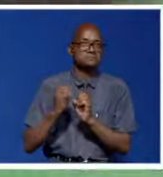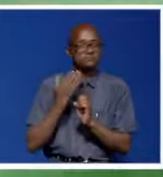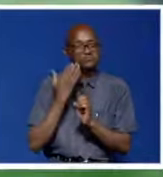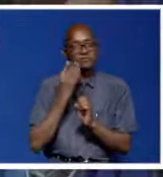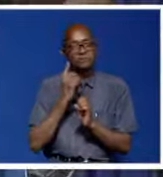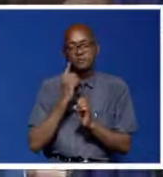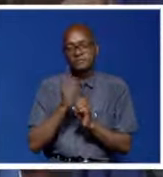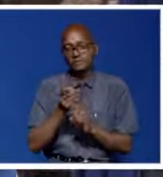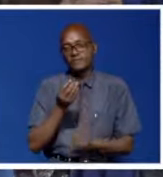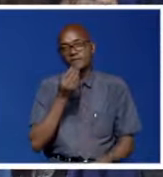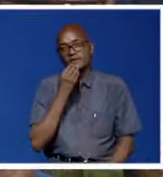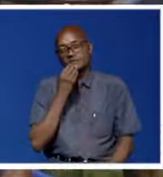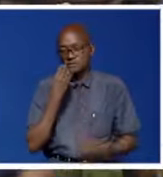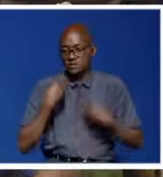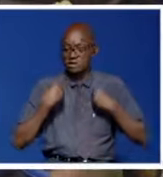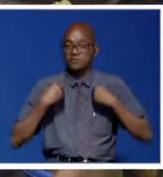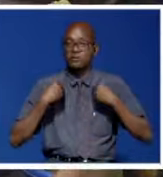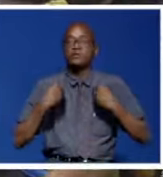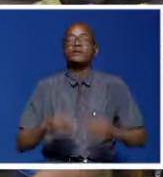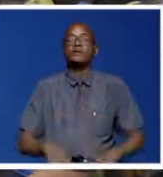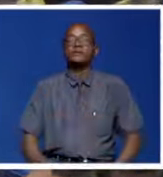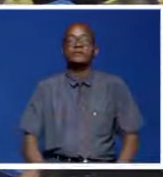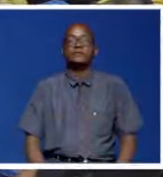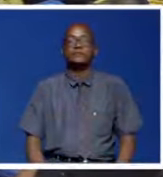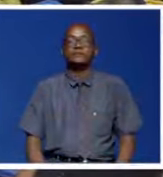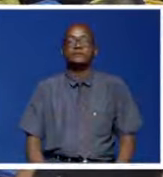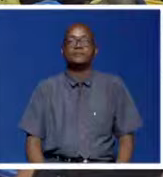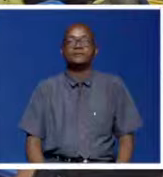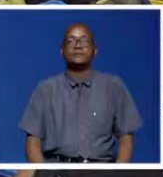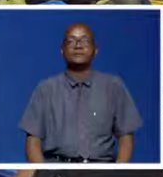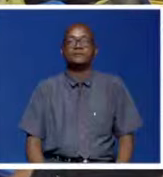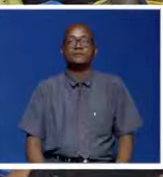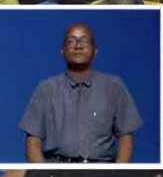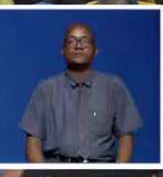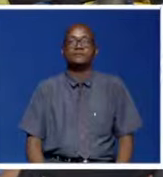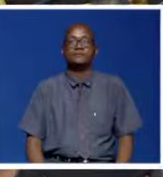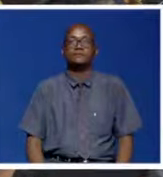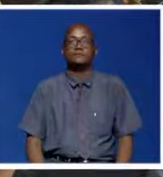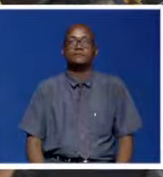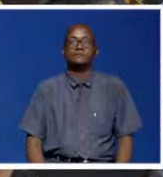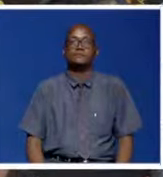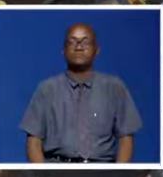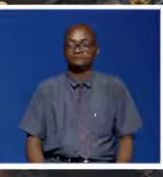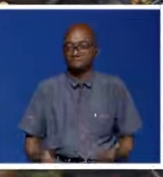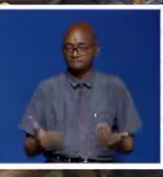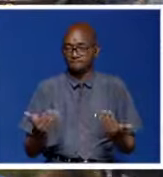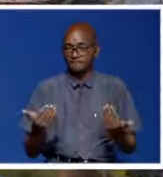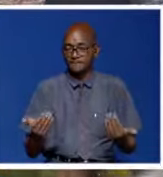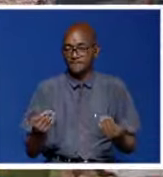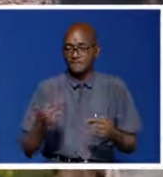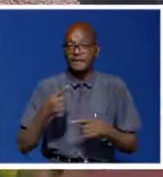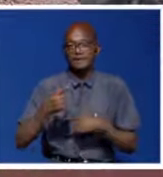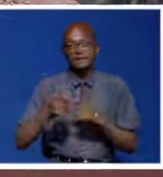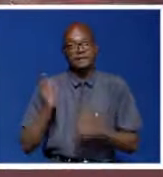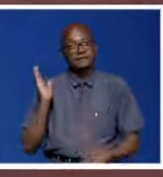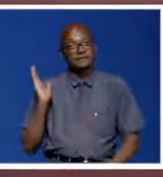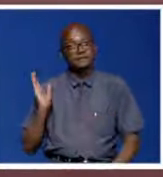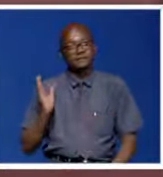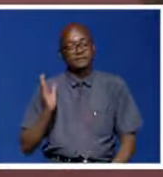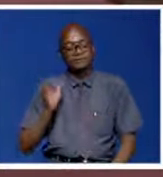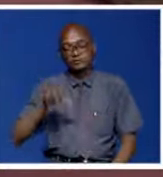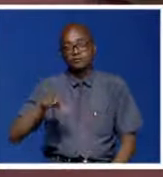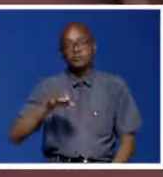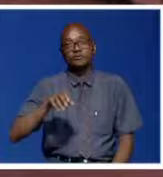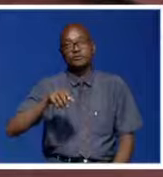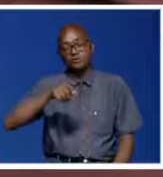sikukuu ikiwemo vyakula na nguo. Pilika pilika za maandalizi ya sikukuu ndizo zinaendelea hapa katika soko la Kariakoo. Watu mbalimbali